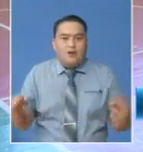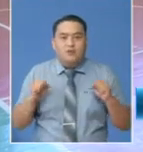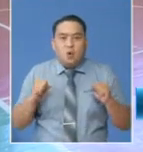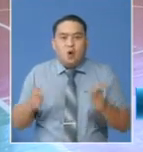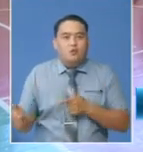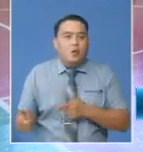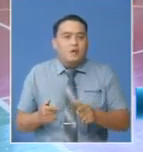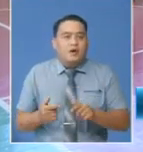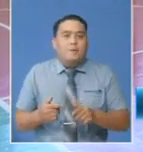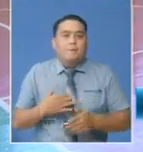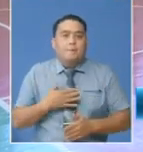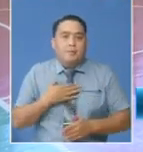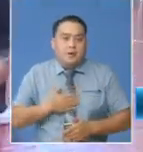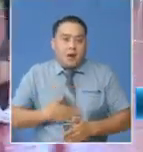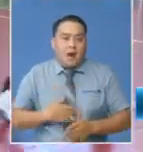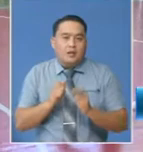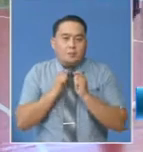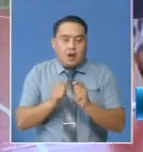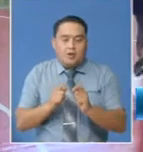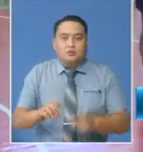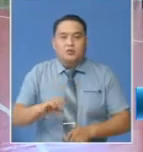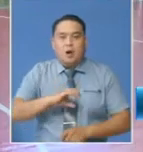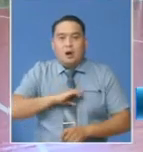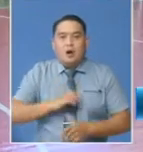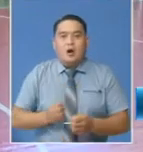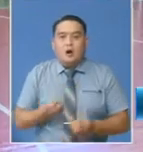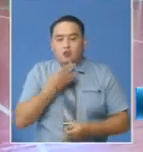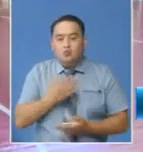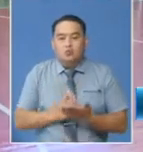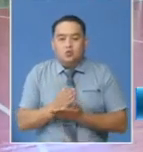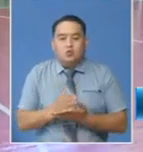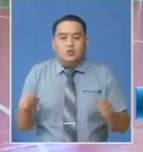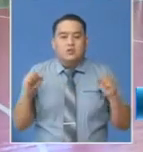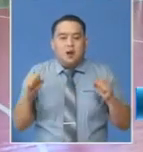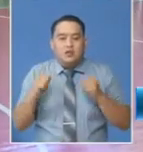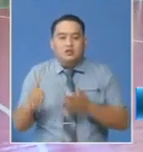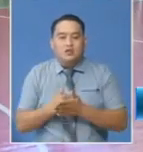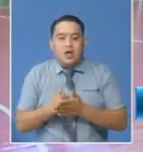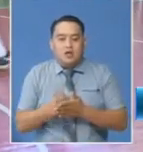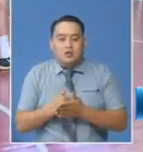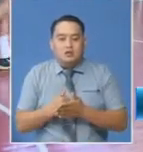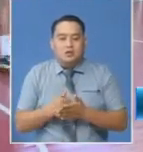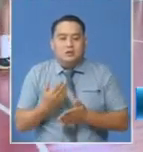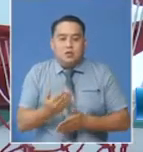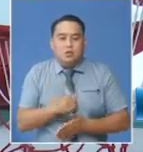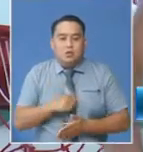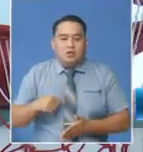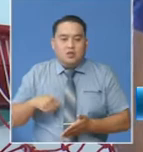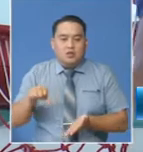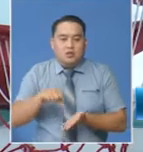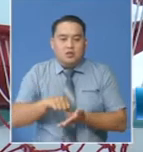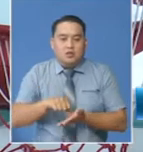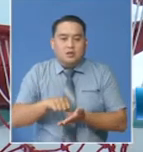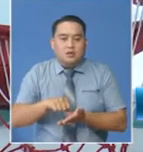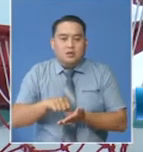форме. Очень приятно получать награды не только за хорошую службу, но и за спортивные достижения, отмечают сами участники